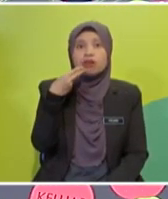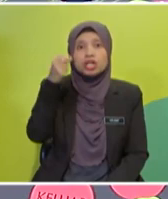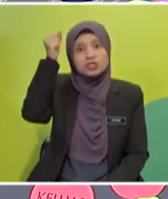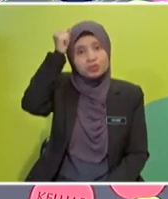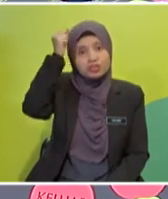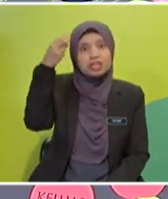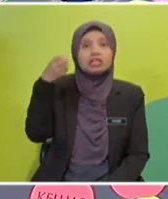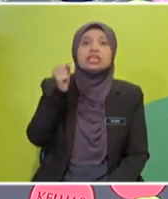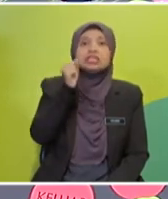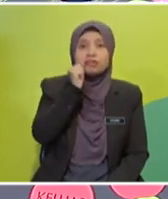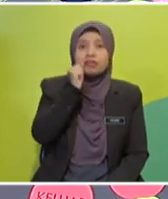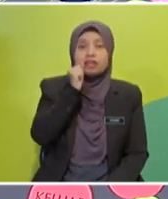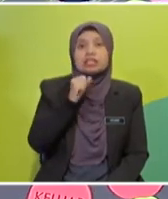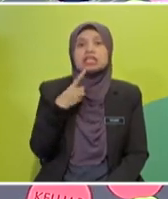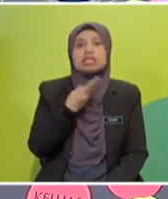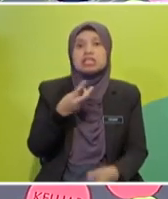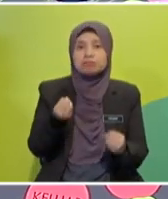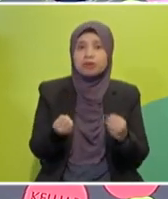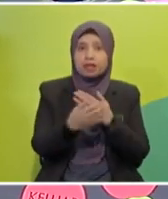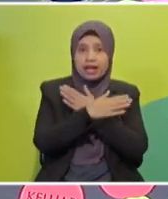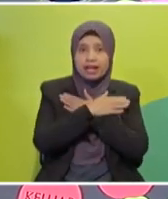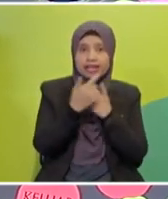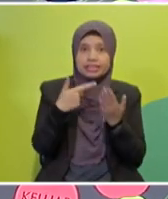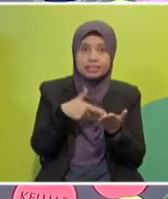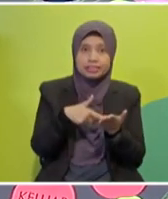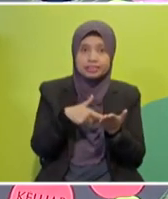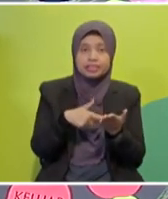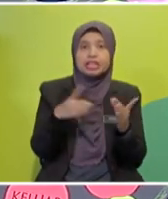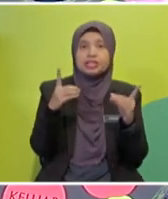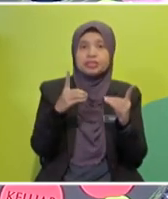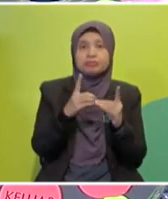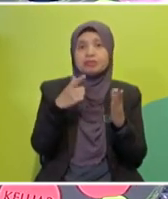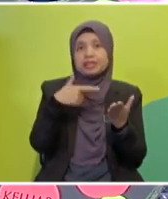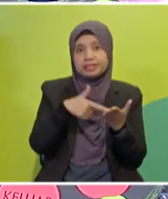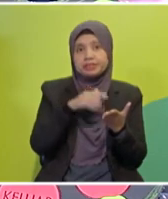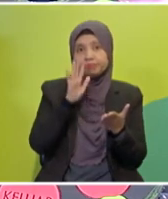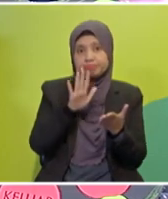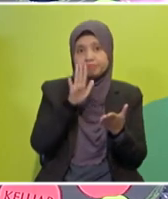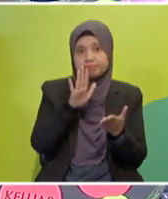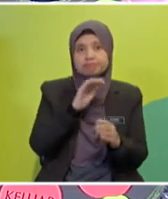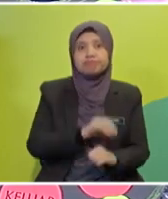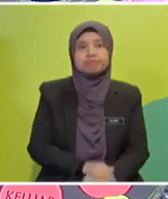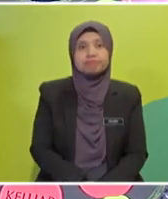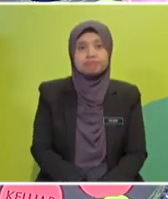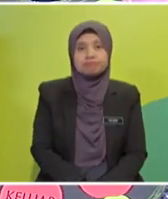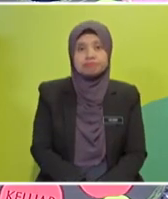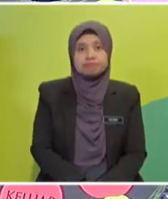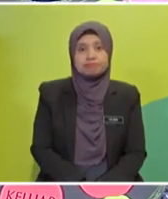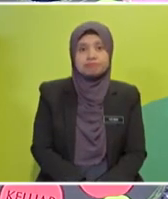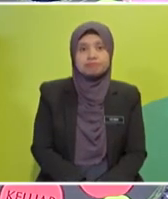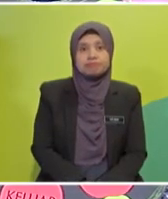bicarakan pada segmen pada kali ini. Dan kita nak berehat seketika, Ustazah. Boleh. Silakan. Okey, baik. Boleh-boleh. Jangan ke mana-mana. Kembali selepas ini di Dek TV KPM.